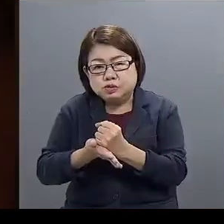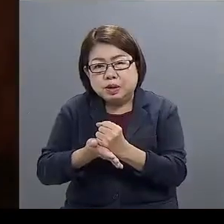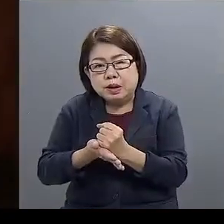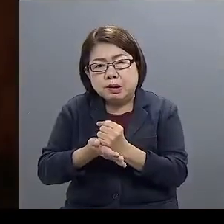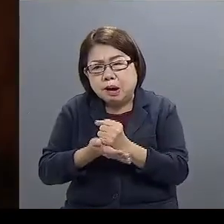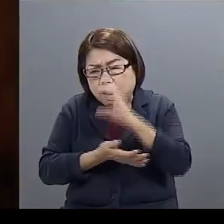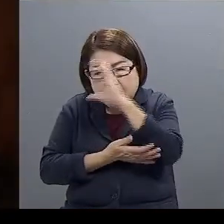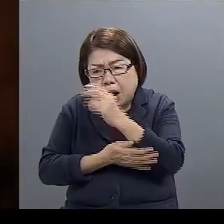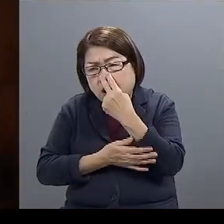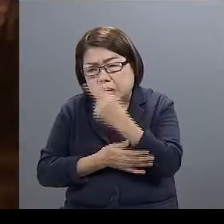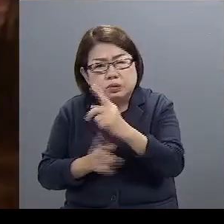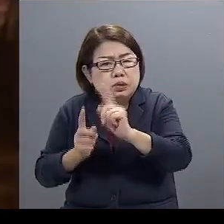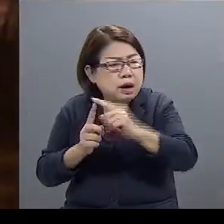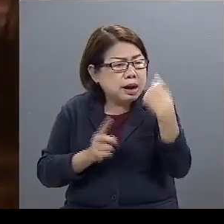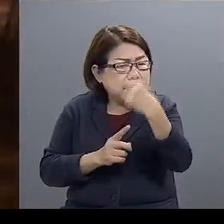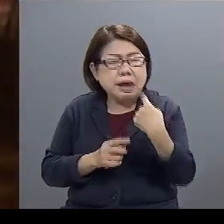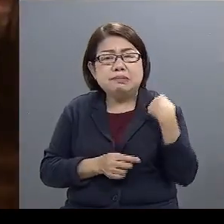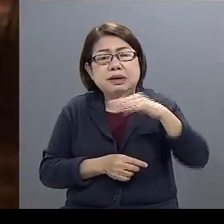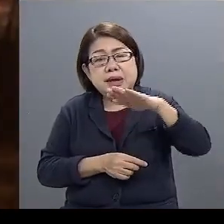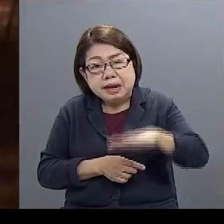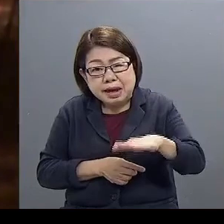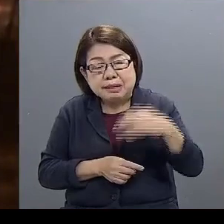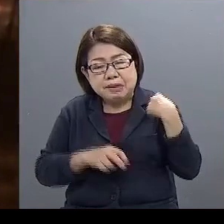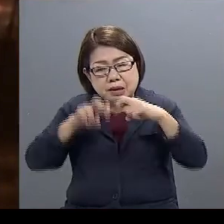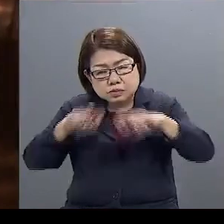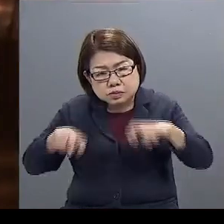ผู้สูงอายุผู้พิการและคนไร้บ้านช่ว